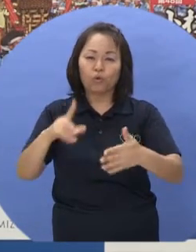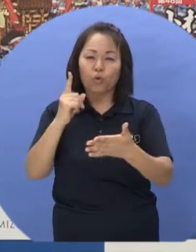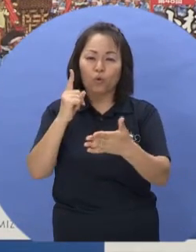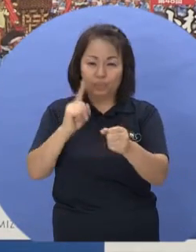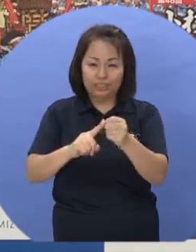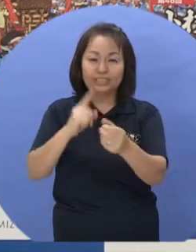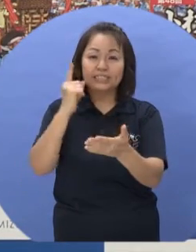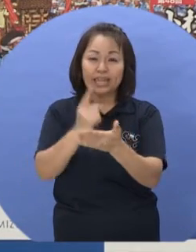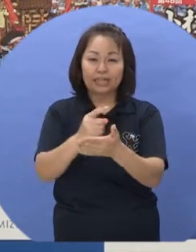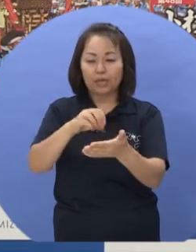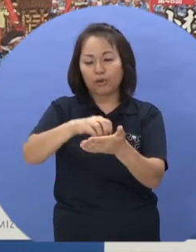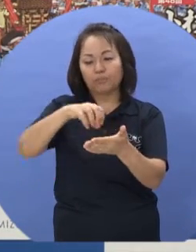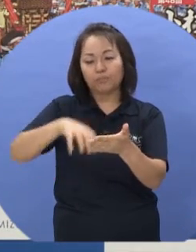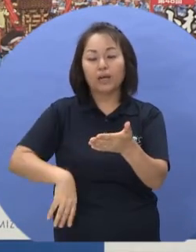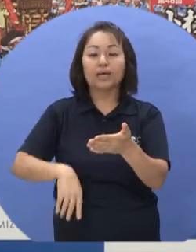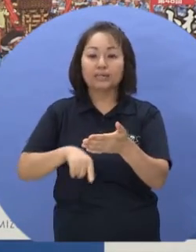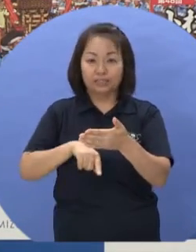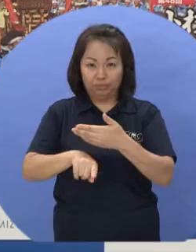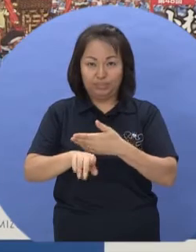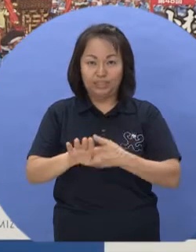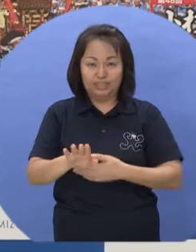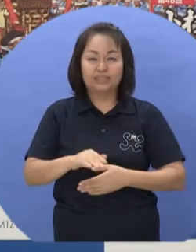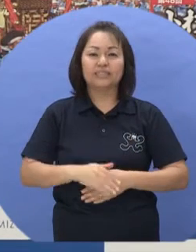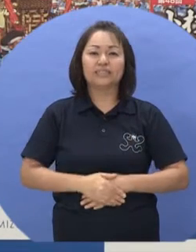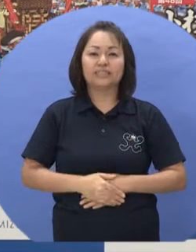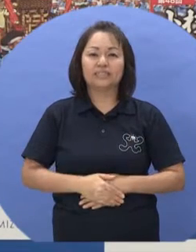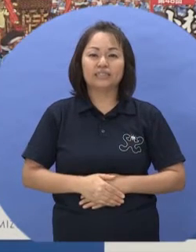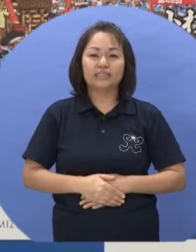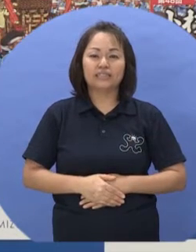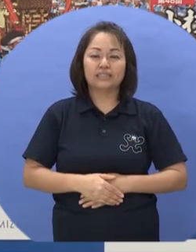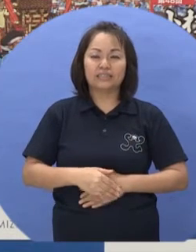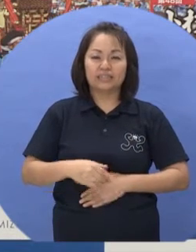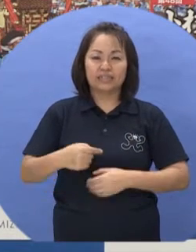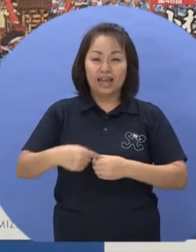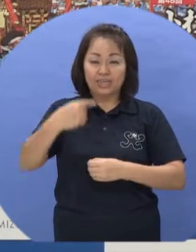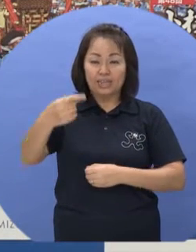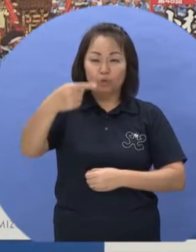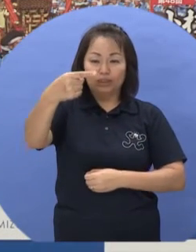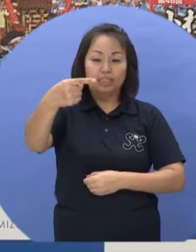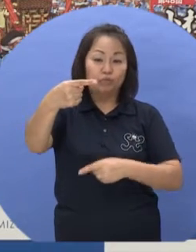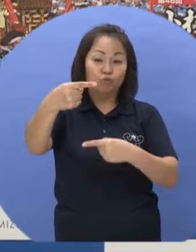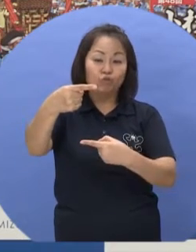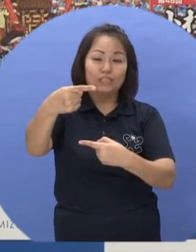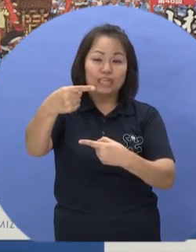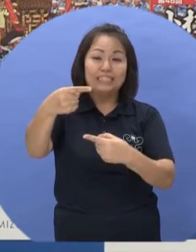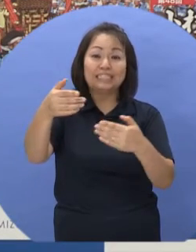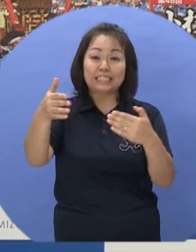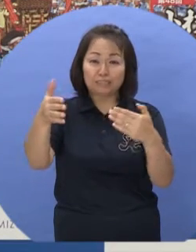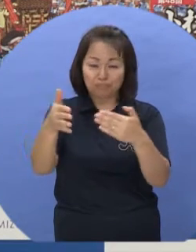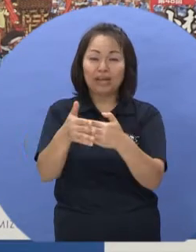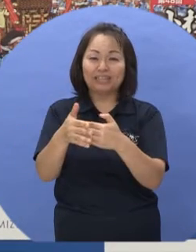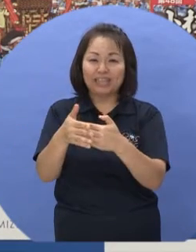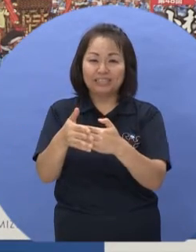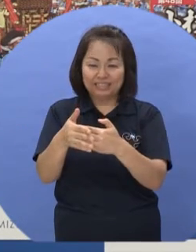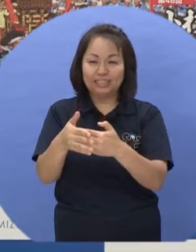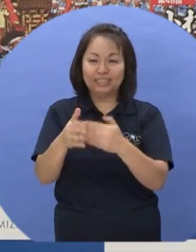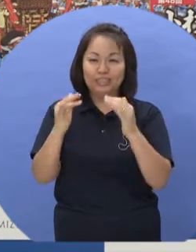緩和しようというものでございます。来年の1月1日までに住民登録を確認していただいてです